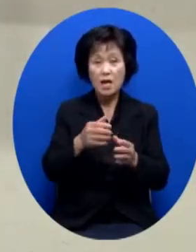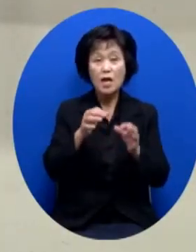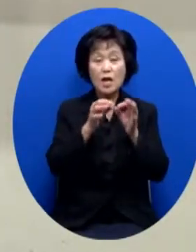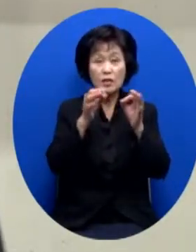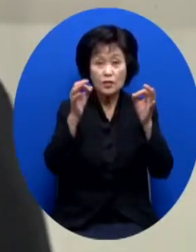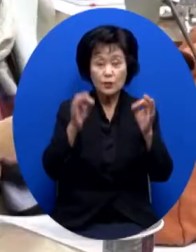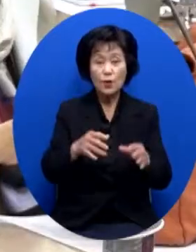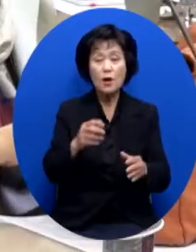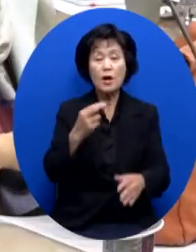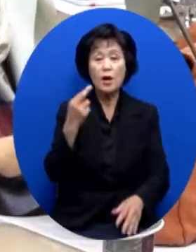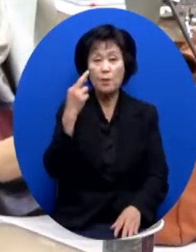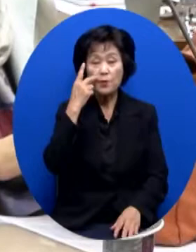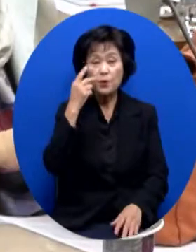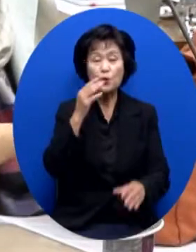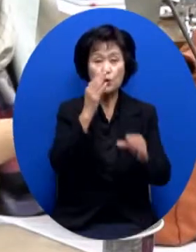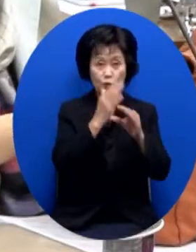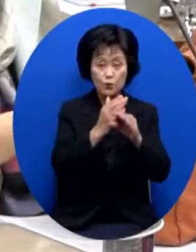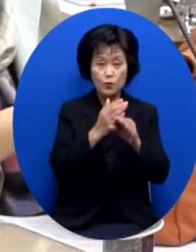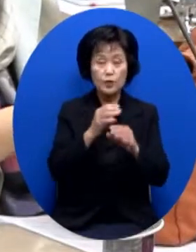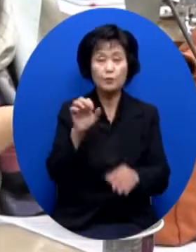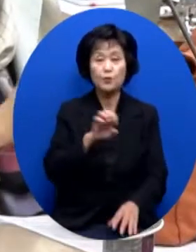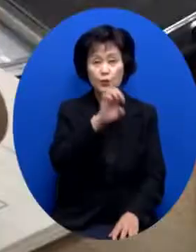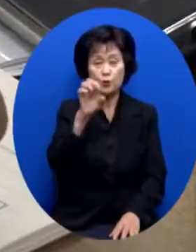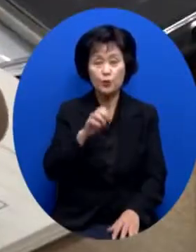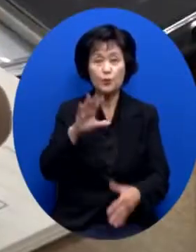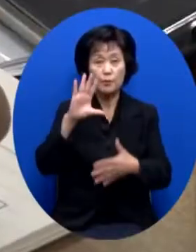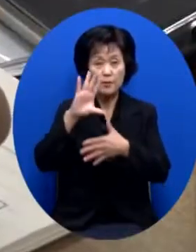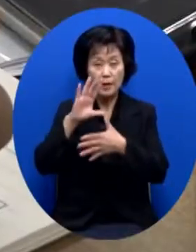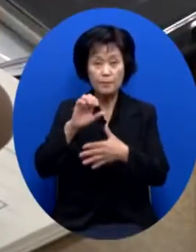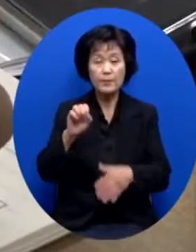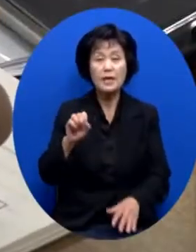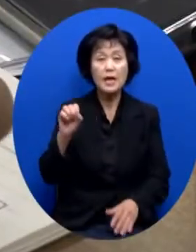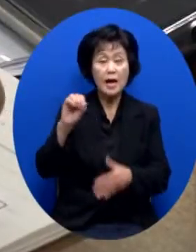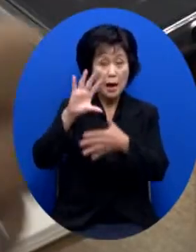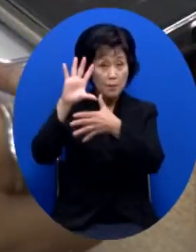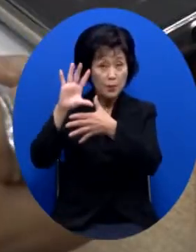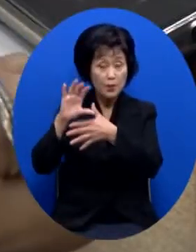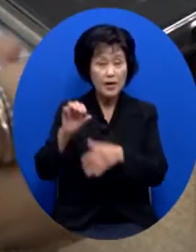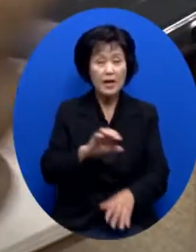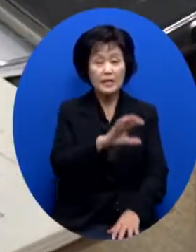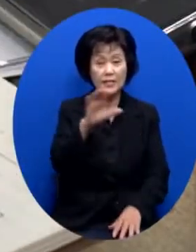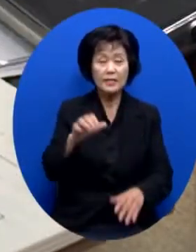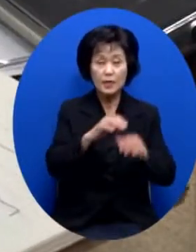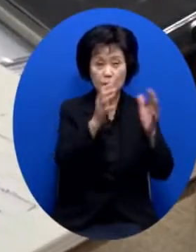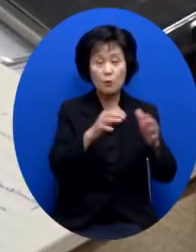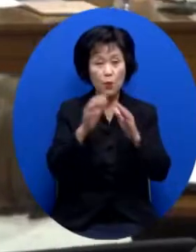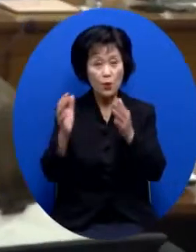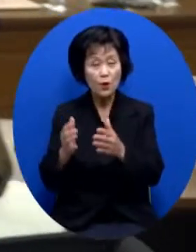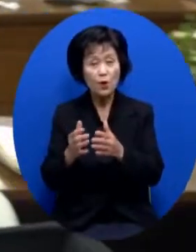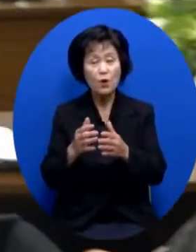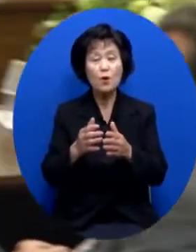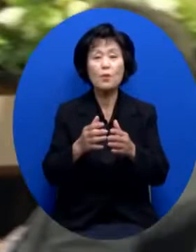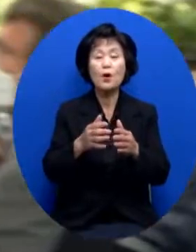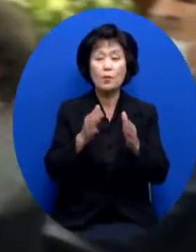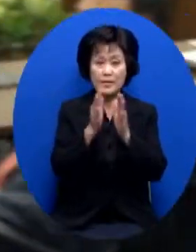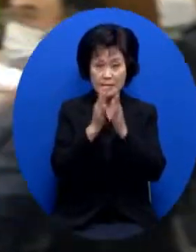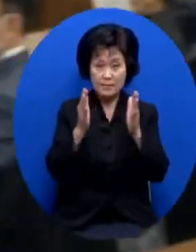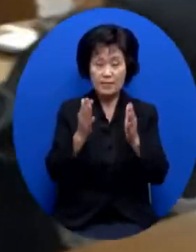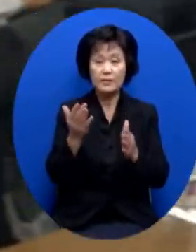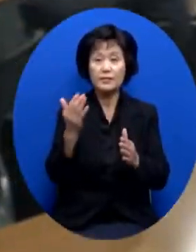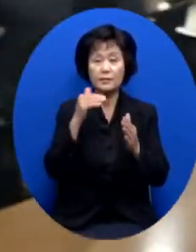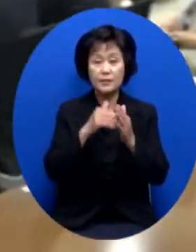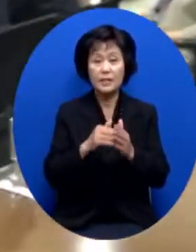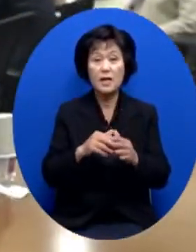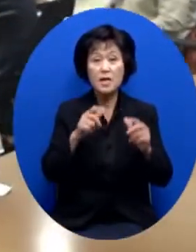중심으로 유럽과 남미, 아프리카, 중동 등에서 대륙별 모임을 이어왔습니다. 아시아 지역